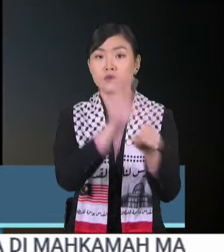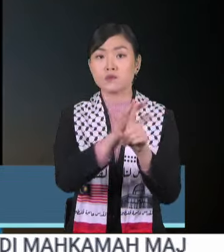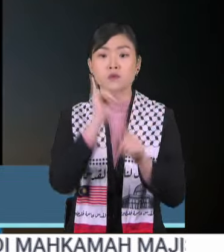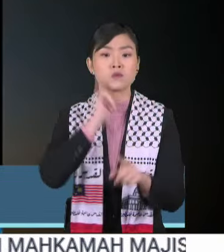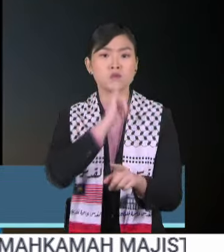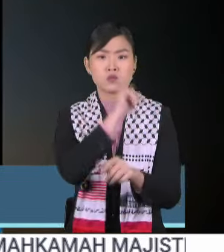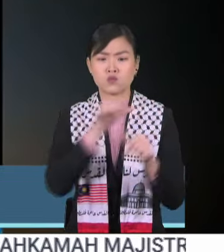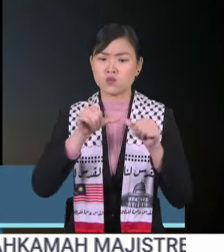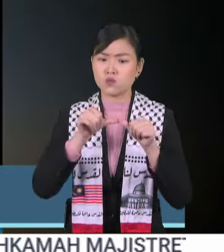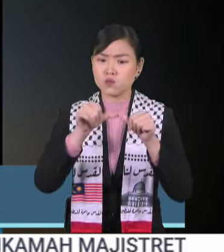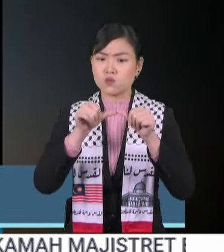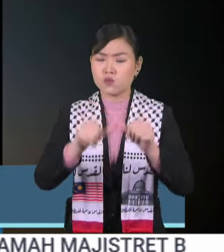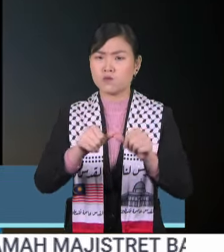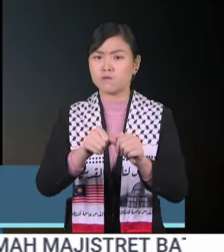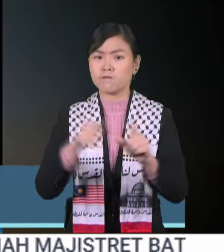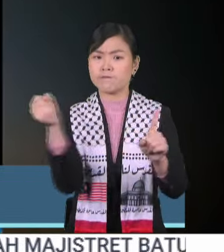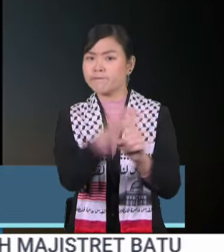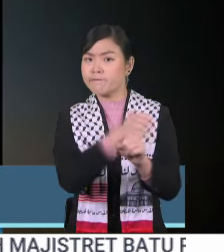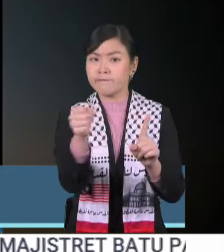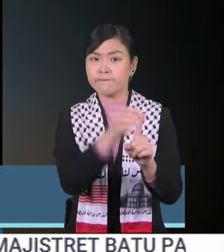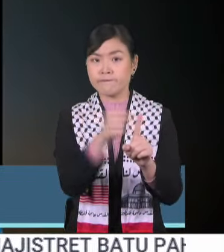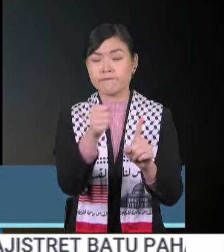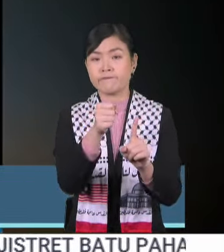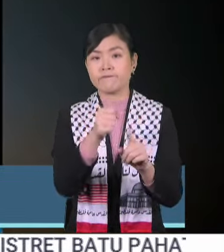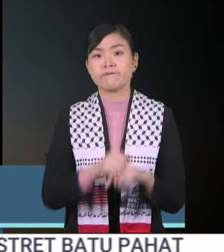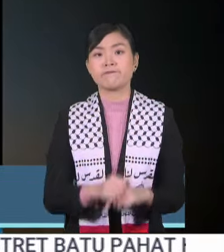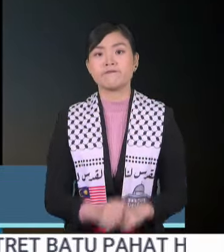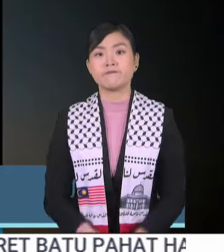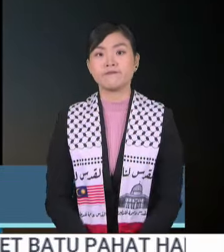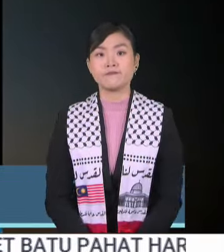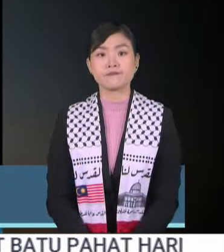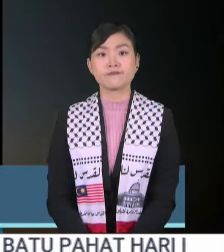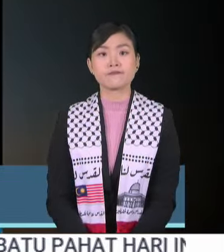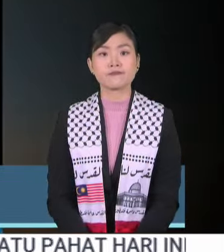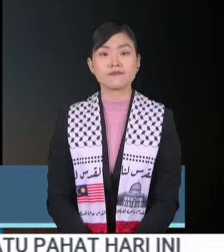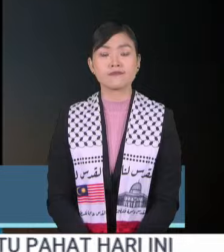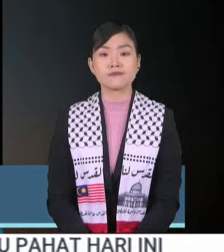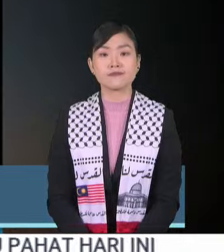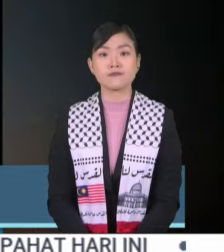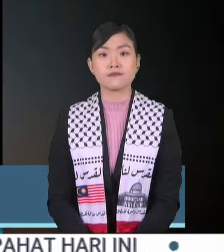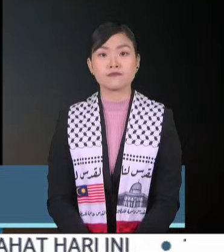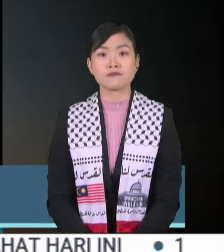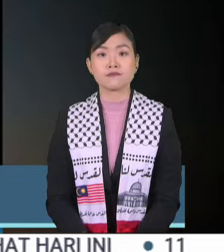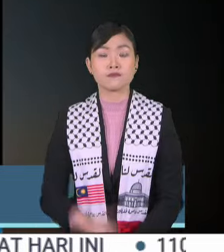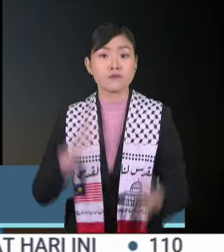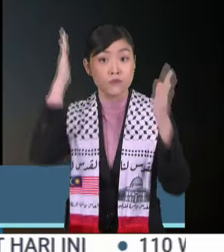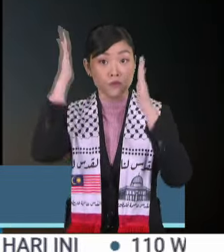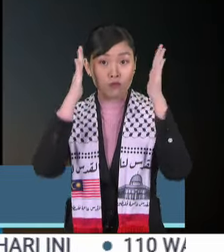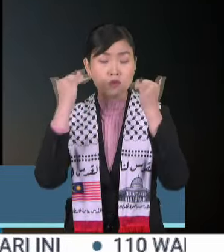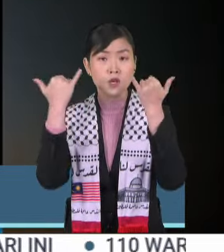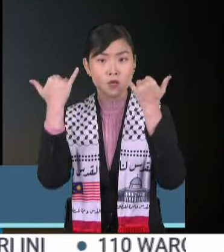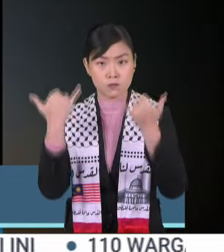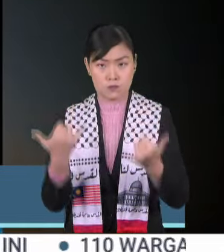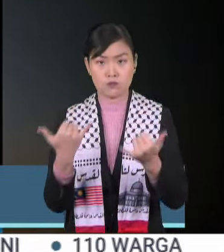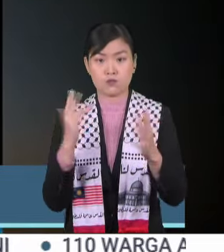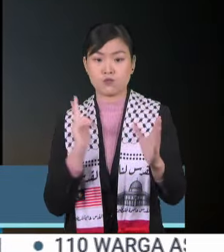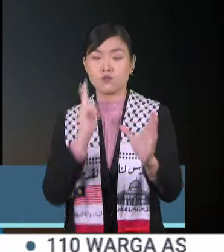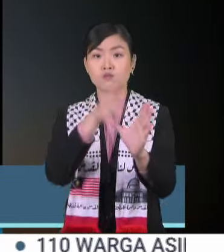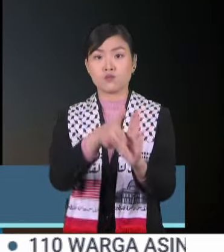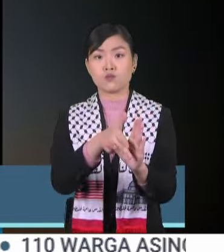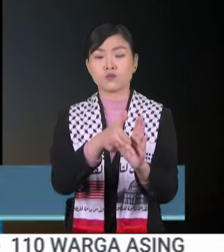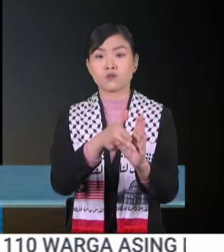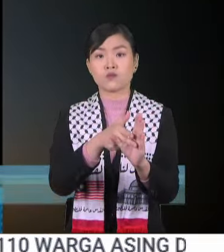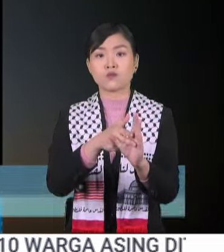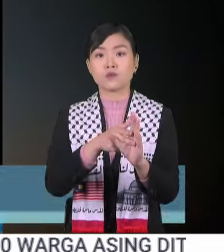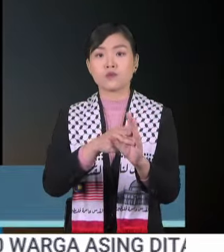violations in the palestinian Territory at icj Malaysia will now also participate at